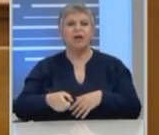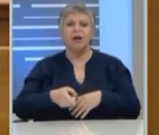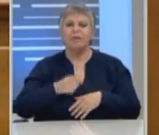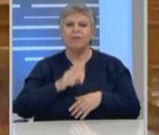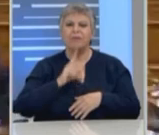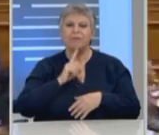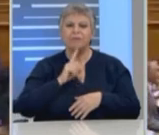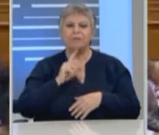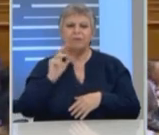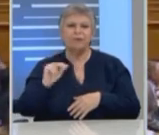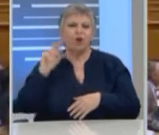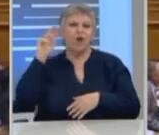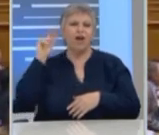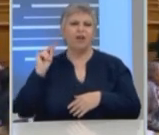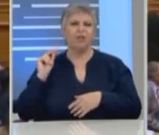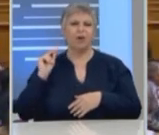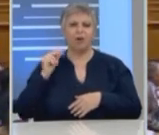λέτε.